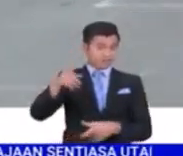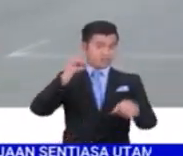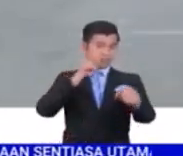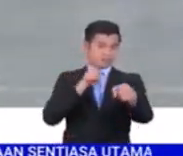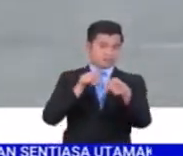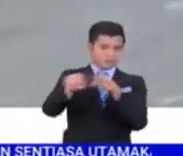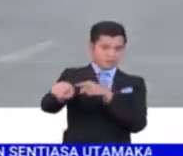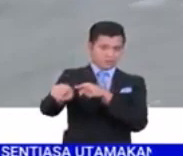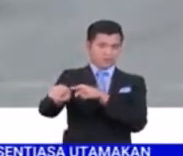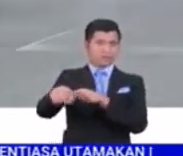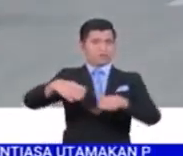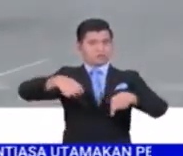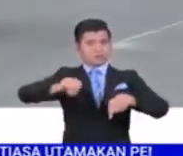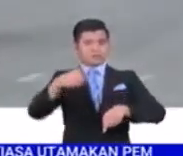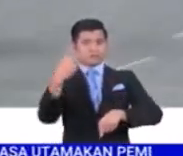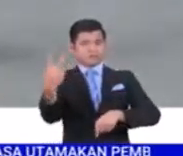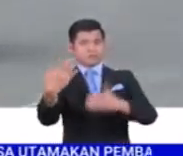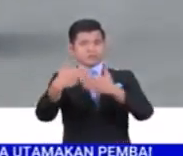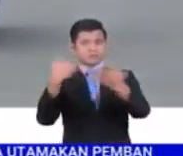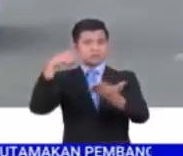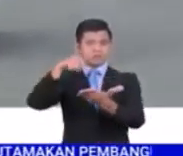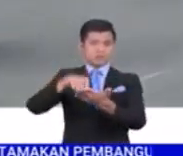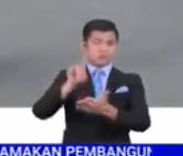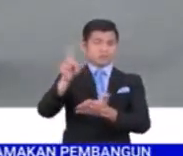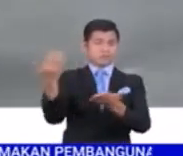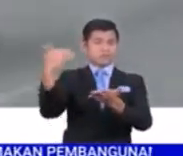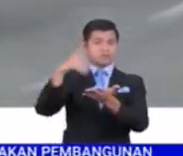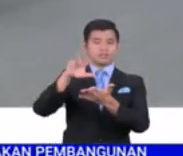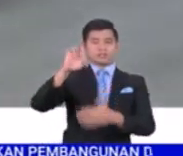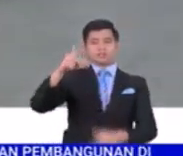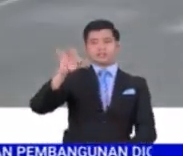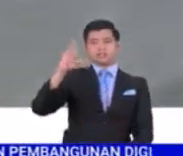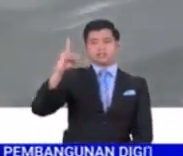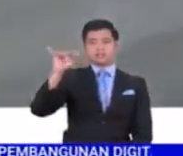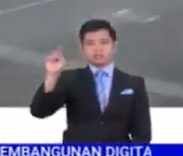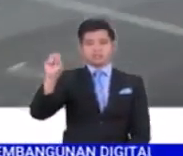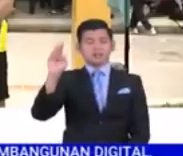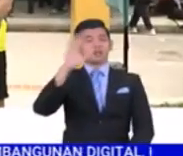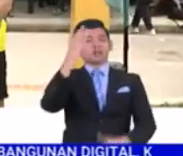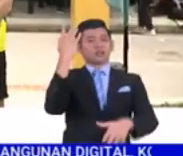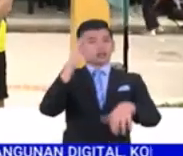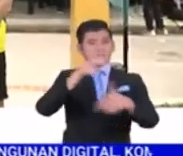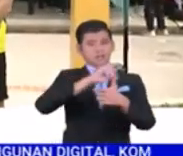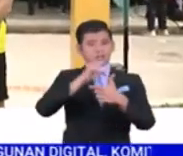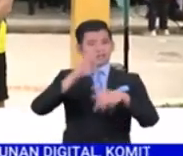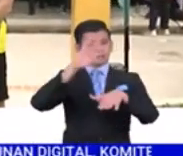kelas Moto2. Sebelum ini, seorang lagi pelumba negara, Sharifuddin Azman atau